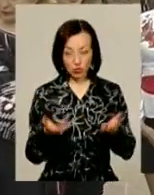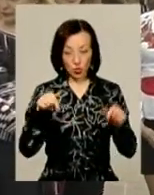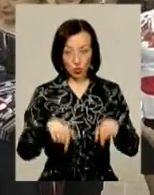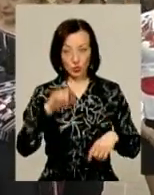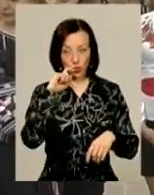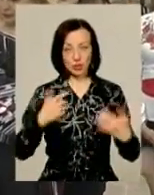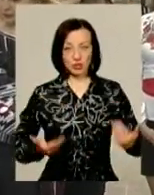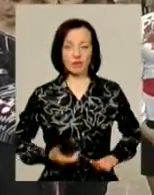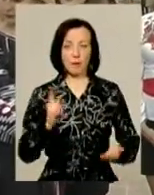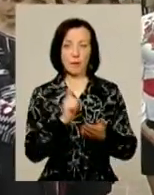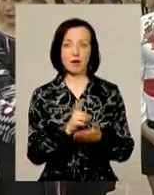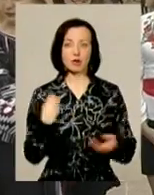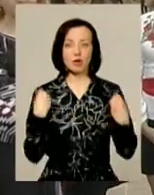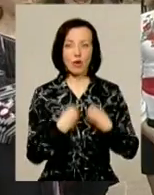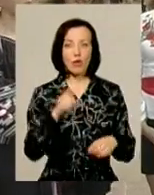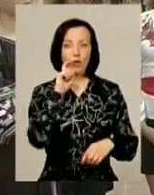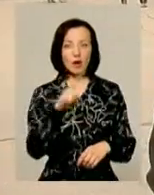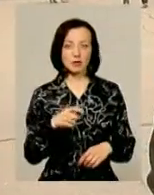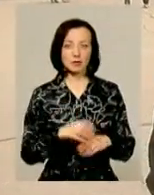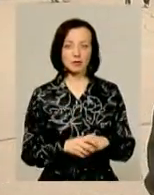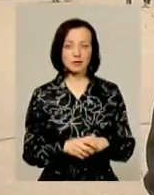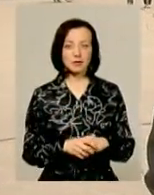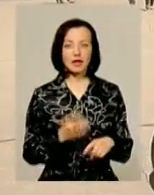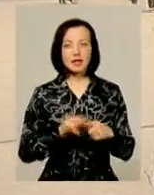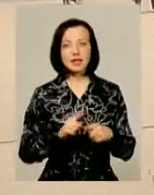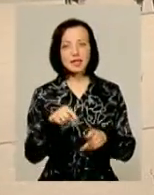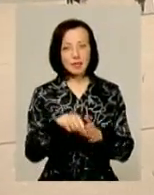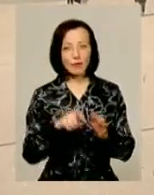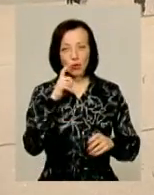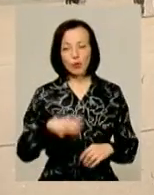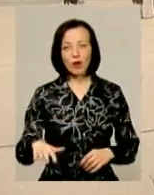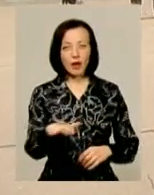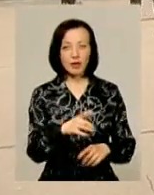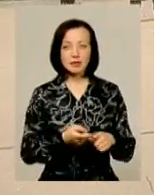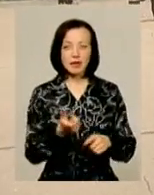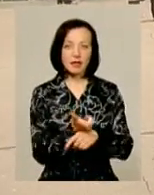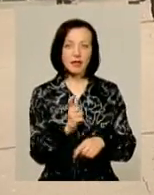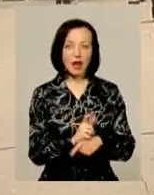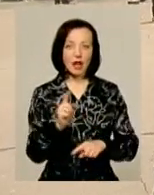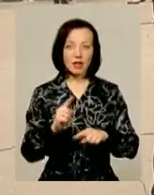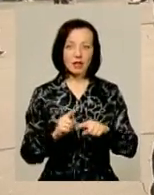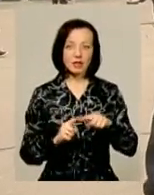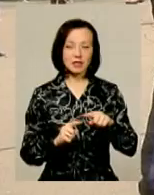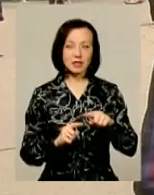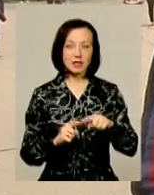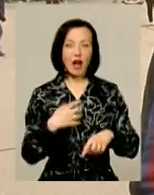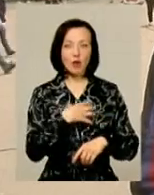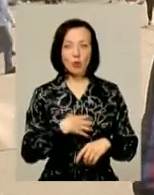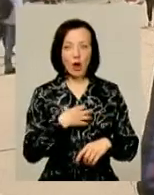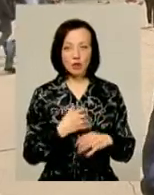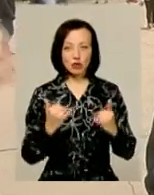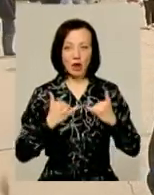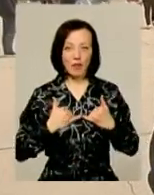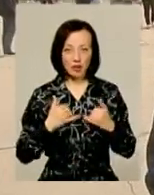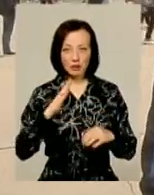Україні живе, він має бути в українському вбранні. Це символ України, це найрідні, ну якби це найактуальніше для